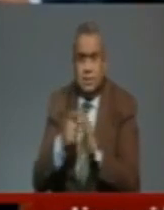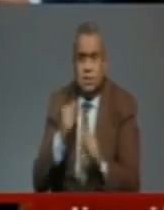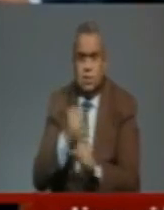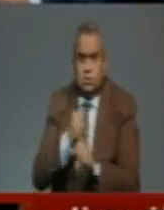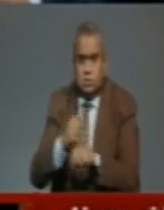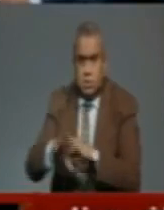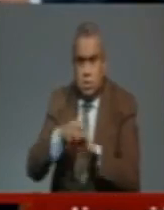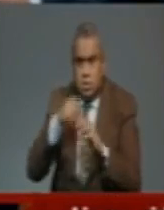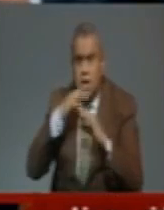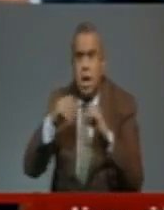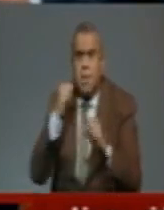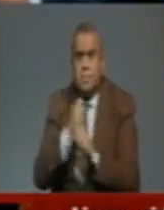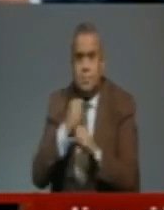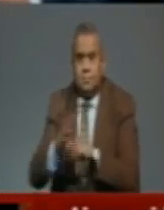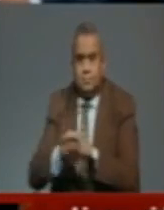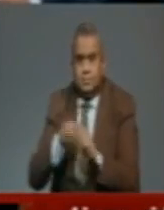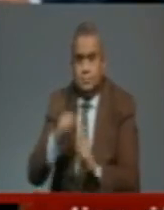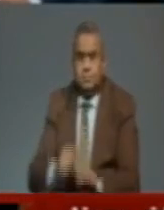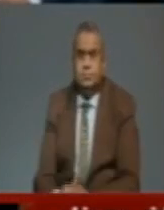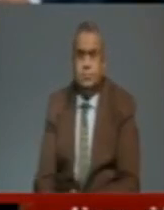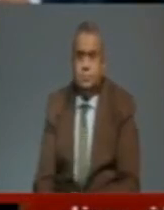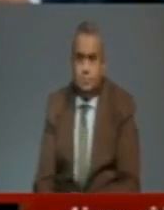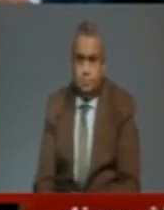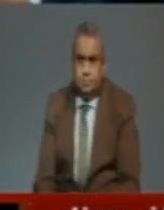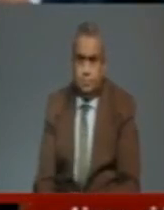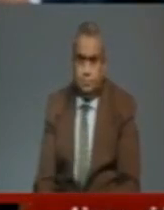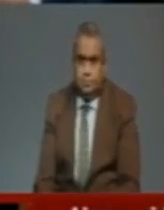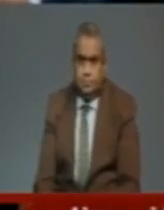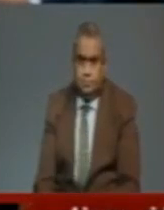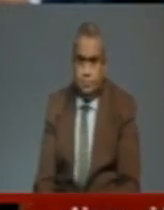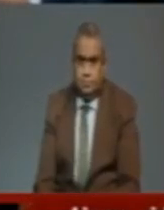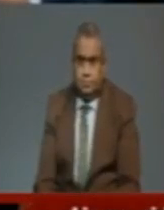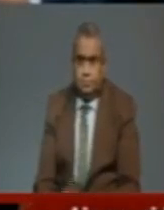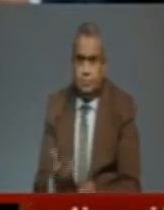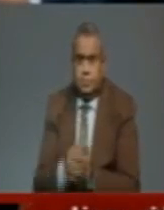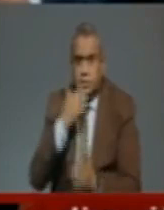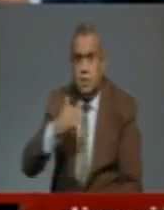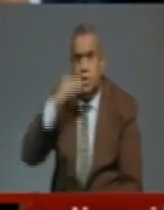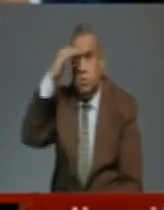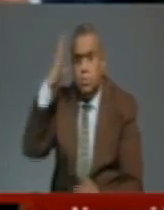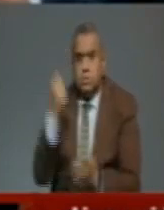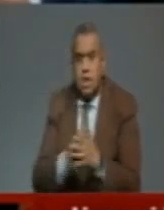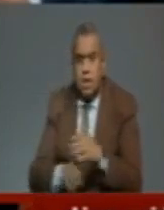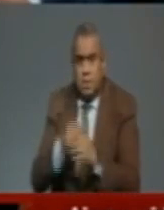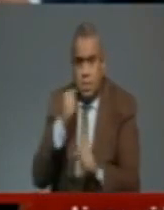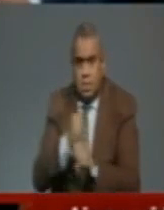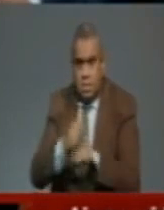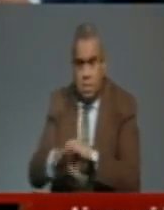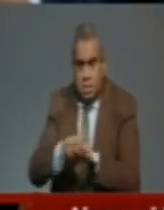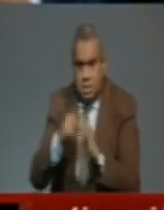هنا ليه؟ بردم هنا ليه؟ المستقبل بتاع البلد دي ان ما كانش فيه بنيه